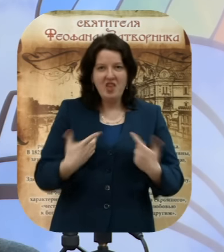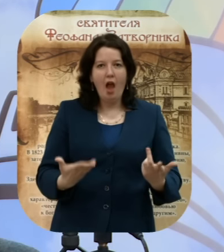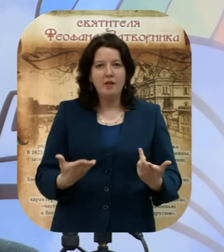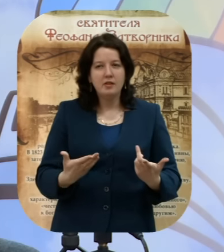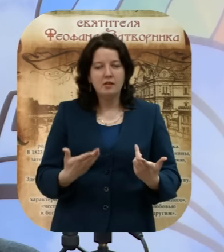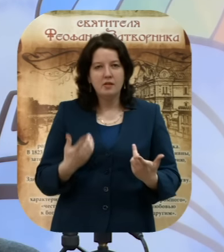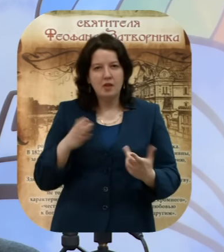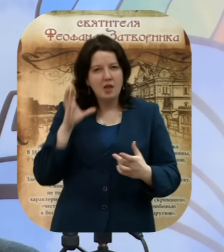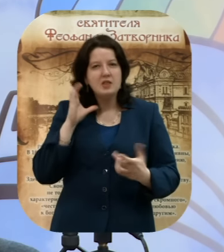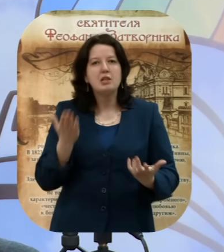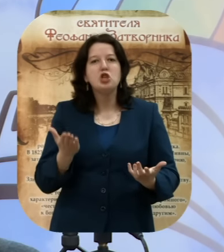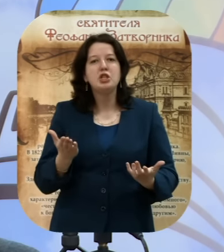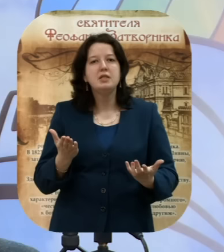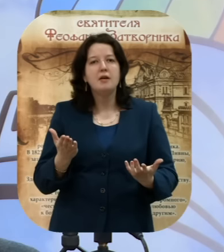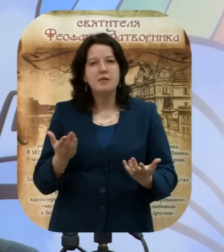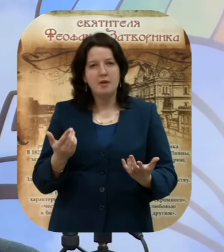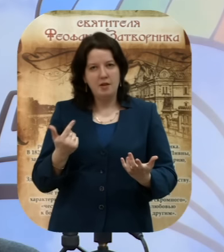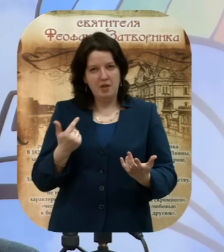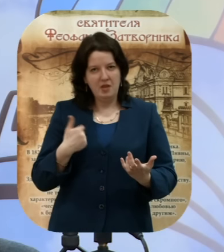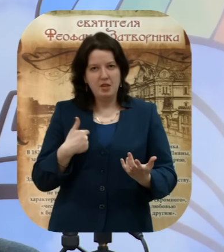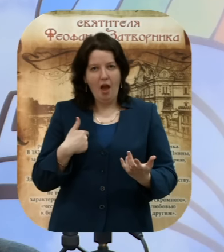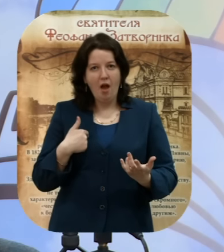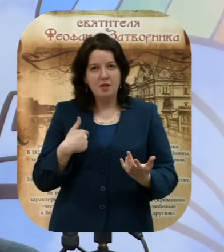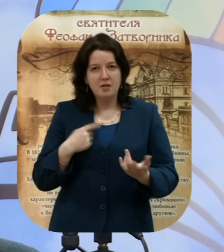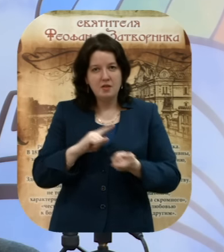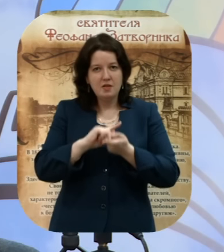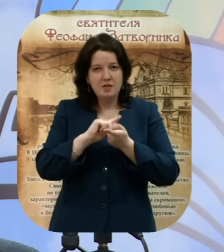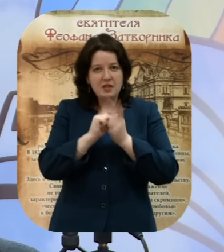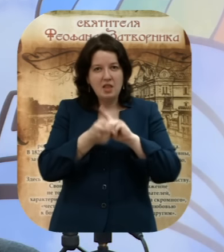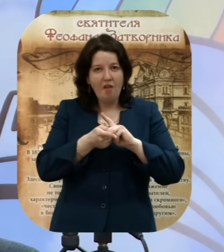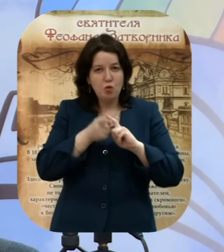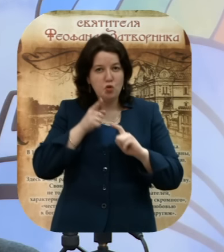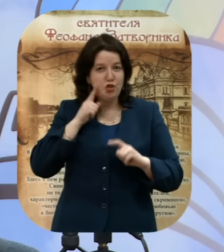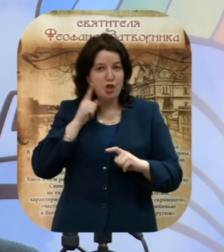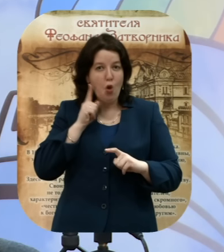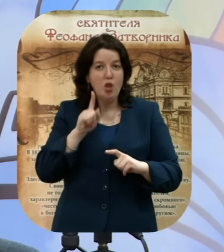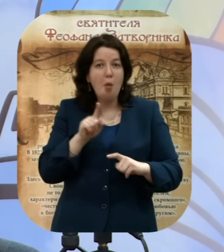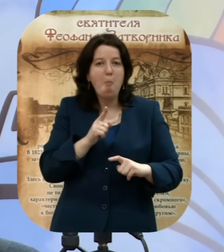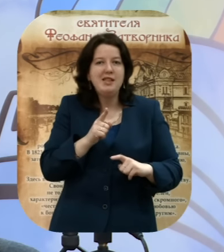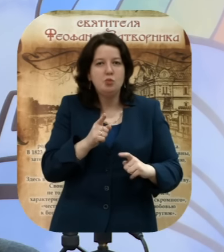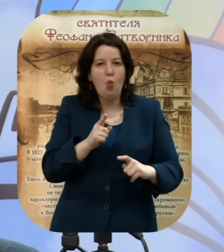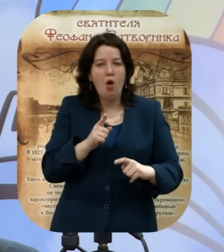Слышите? Я зеленею от чего? От того, что другому хорошо.